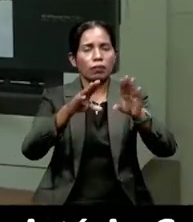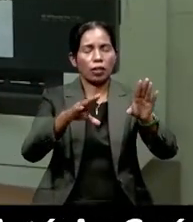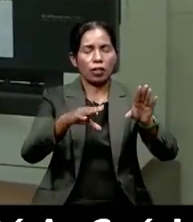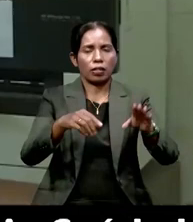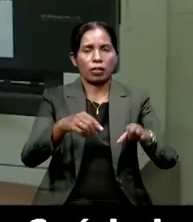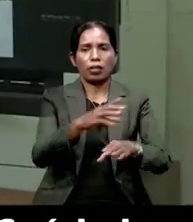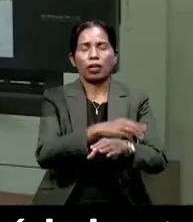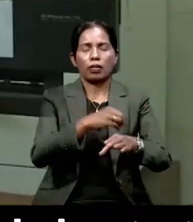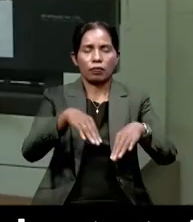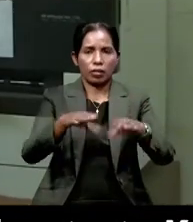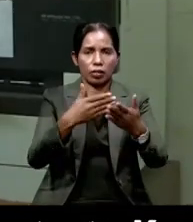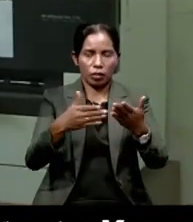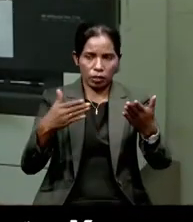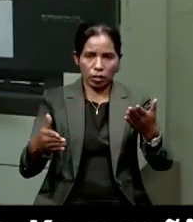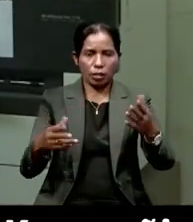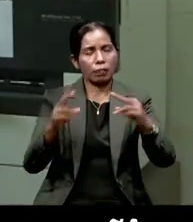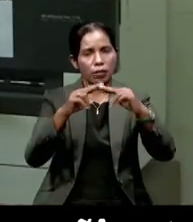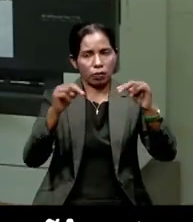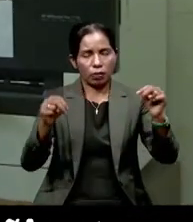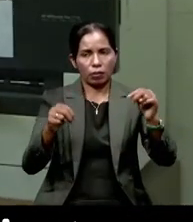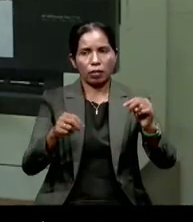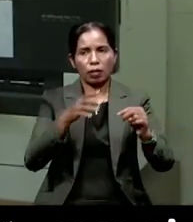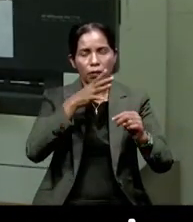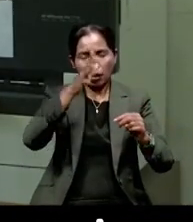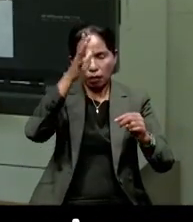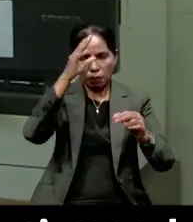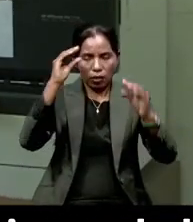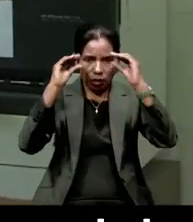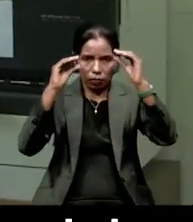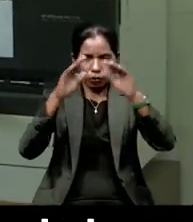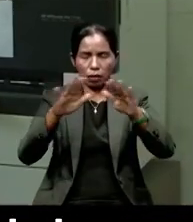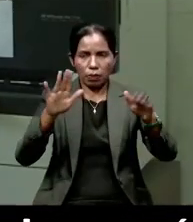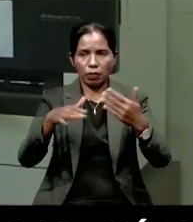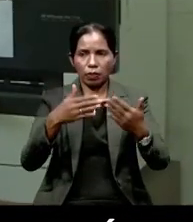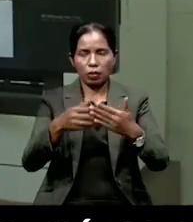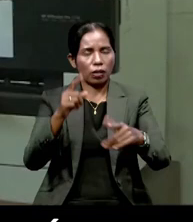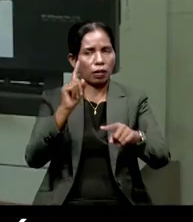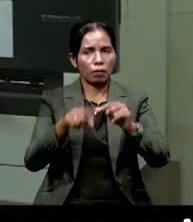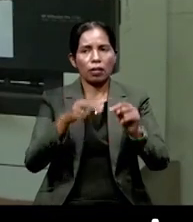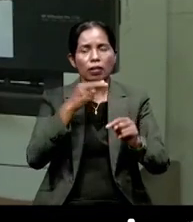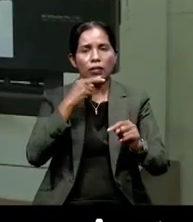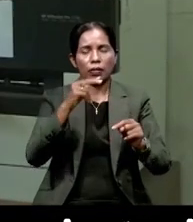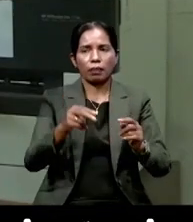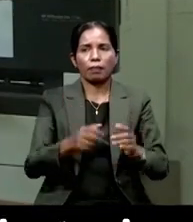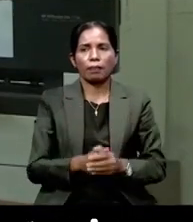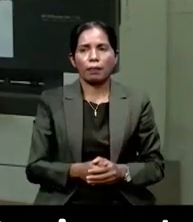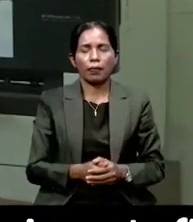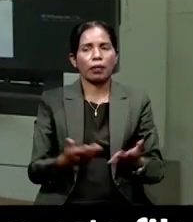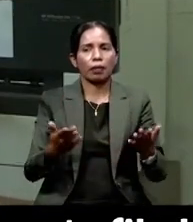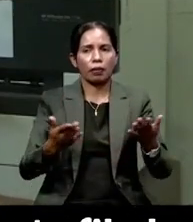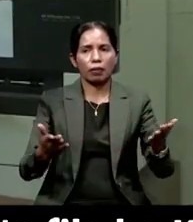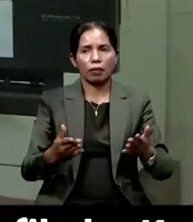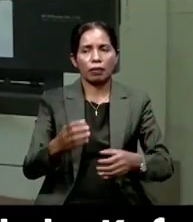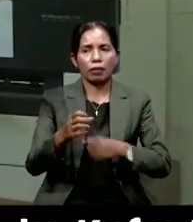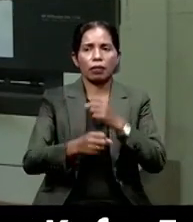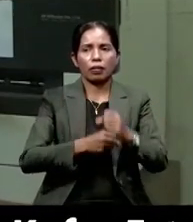escola, atu inan-aman sira, educa labarik sira, atu labele nakar. Ira ne yenebe, tina rua nulu